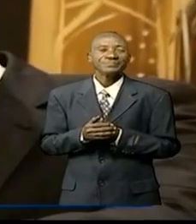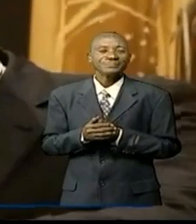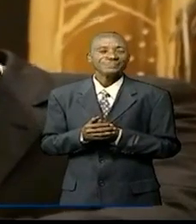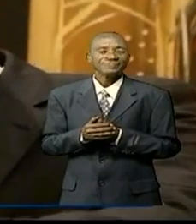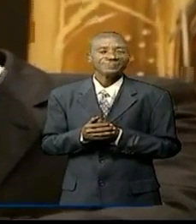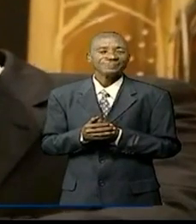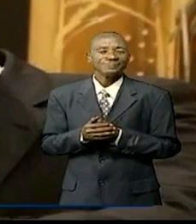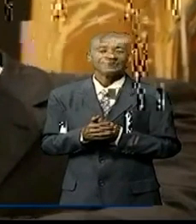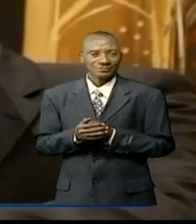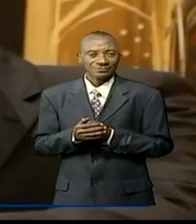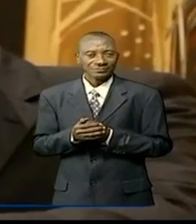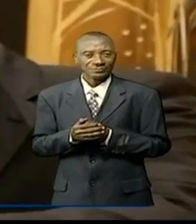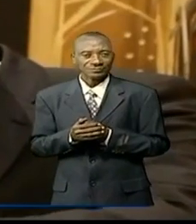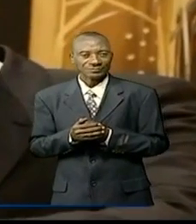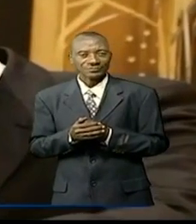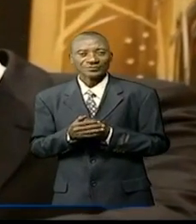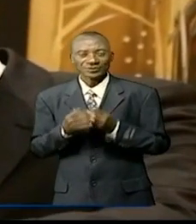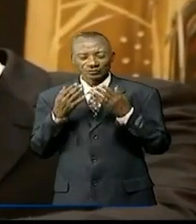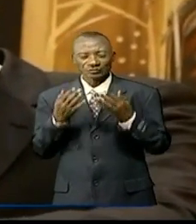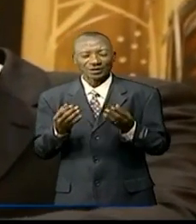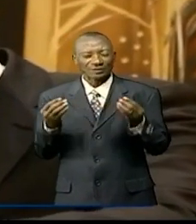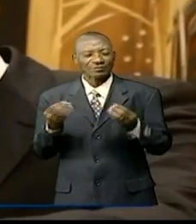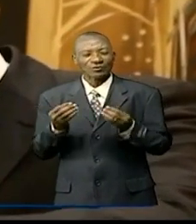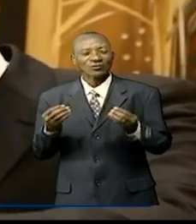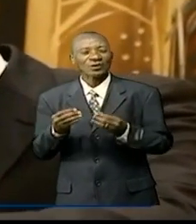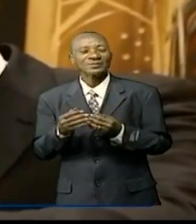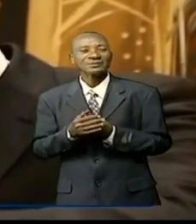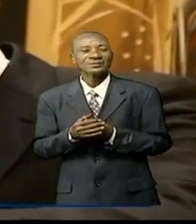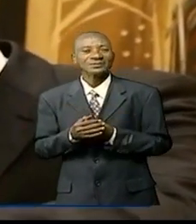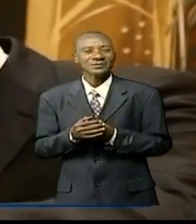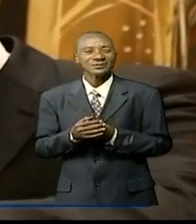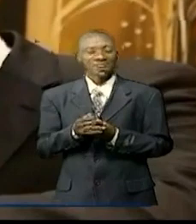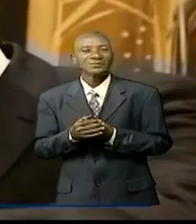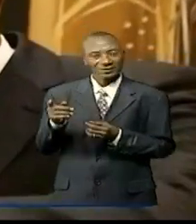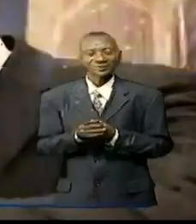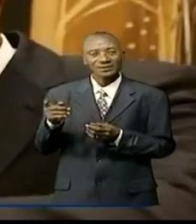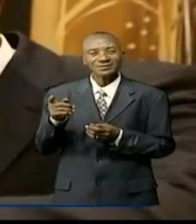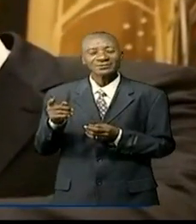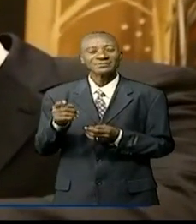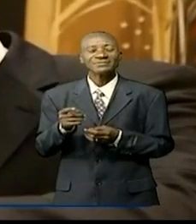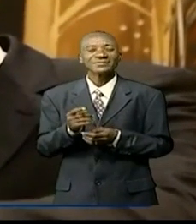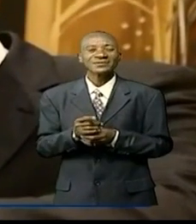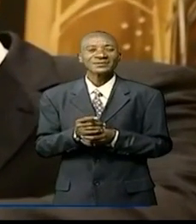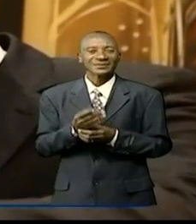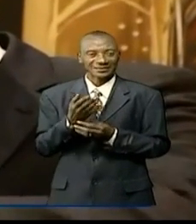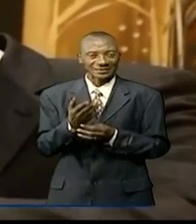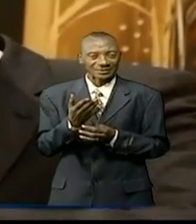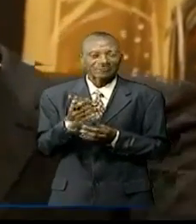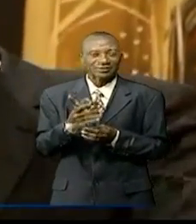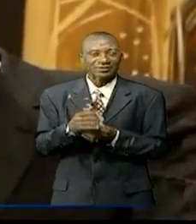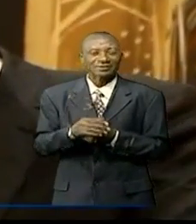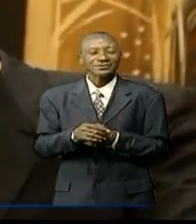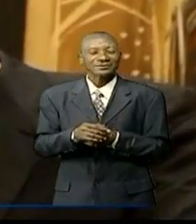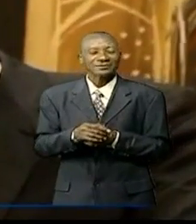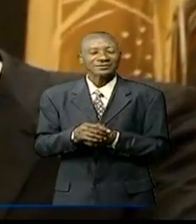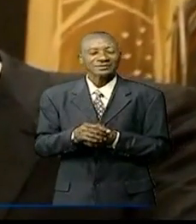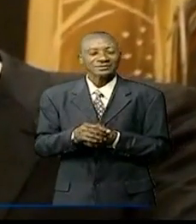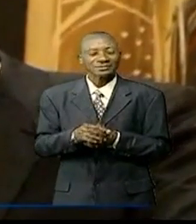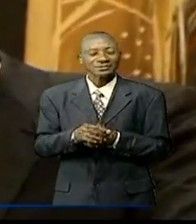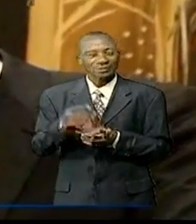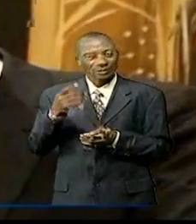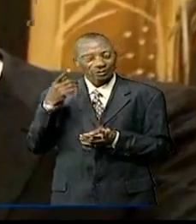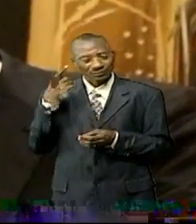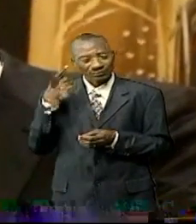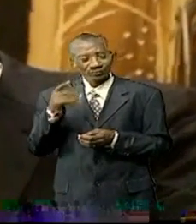serait introduite en importation alors qu'ils étaient sous la 49,07 en parenthèse poste